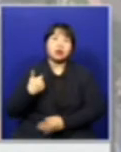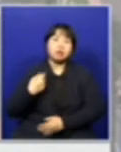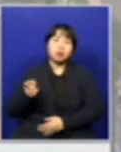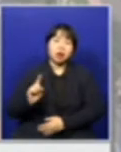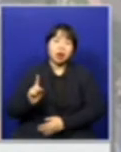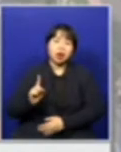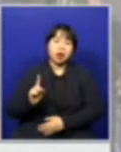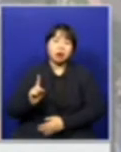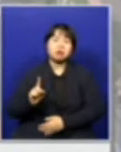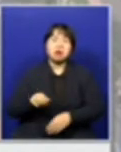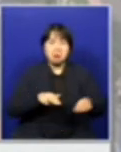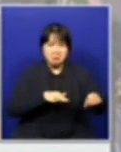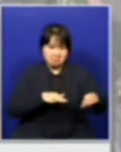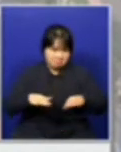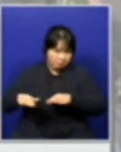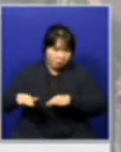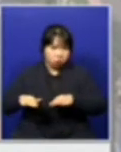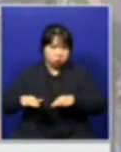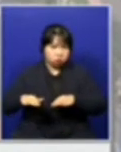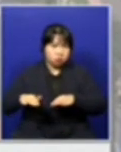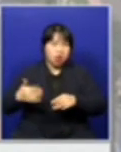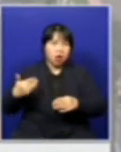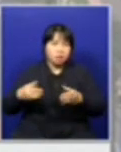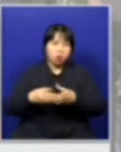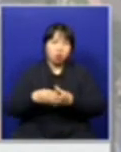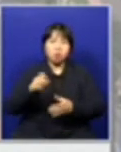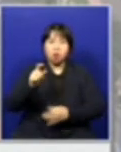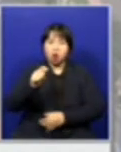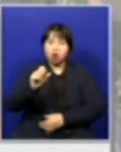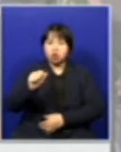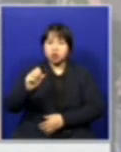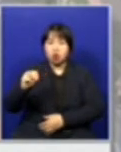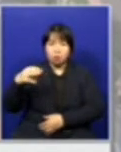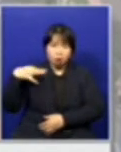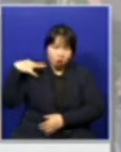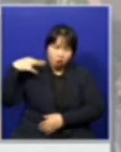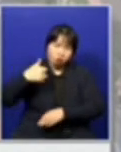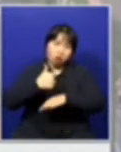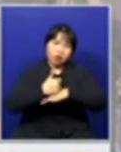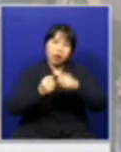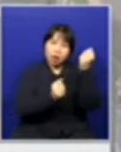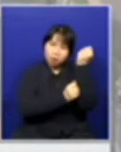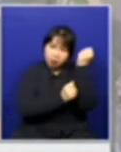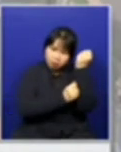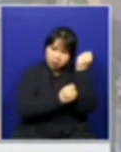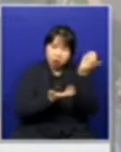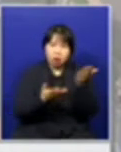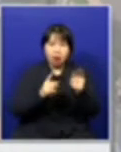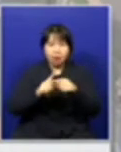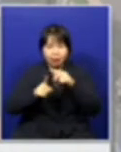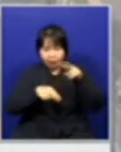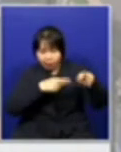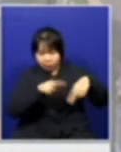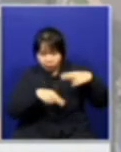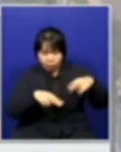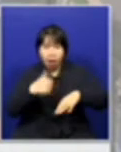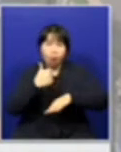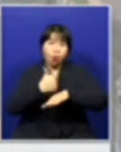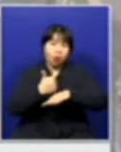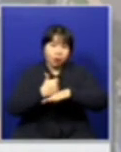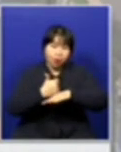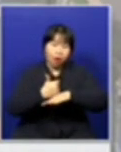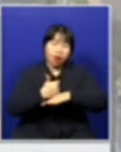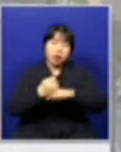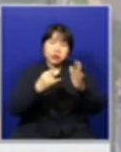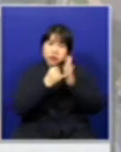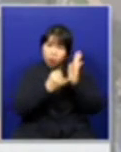เตรียมตัวที่ฉับไวอสม.พี่น้องกำนันผู้ใหญ่บ้านแพทย์ผรส.ท่านนายอำเภอท่านผู้ว่าทุกหน่วยงานภาคราช